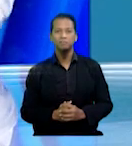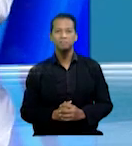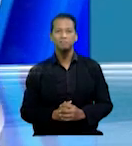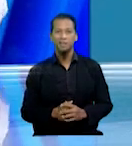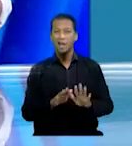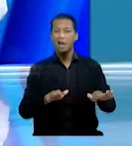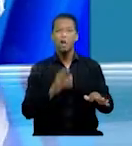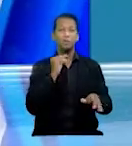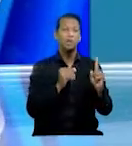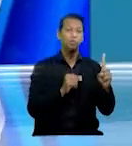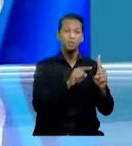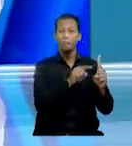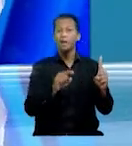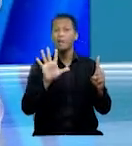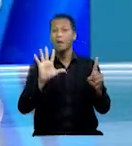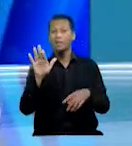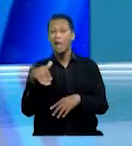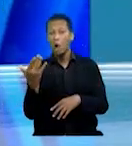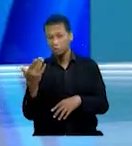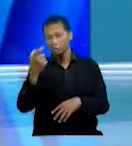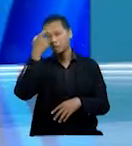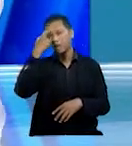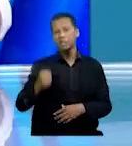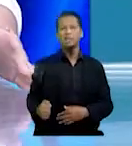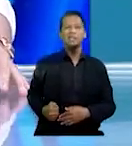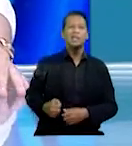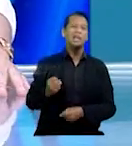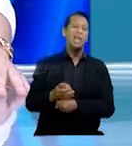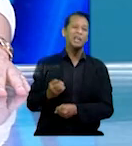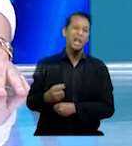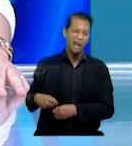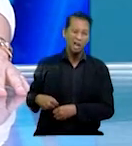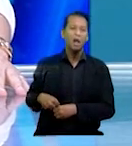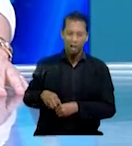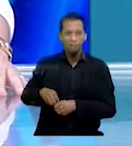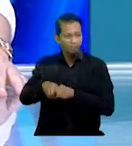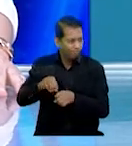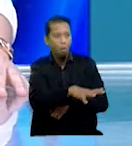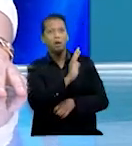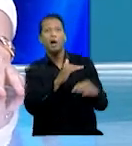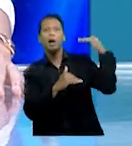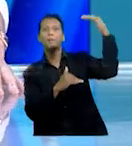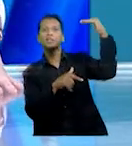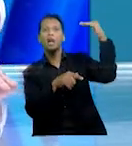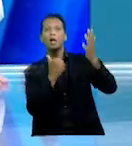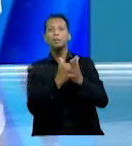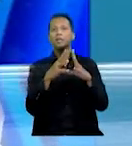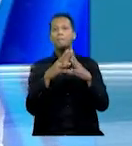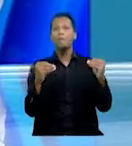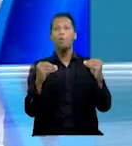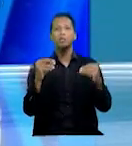Pemirsa, tak hanya menyasar anak usia 1 hingga 5 tahun, penyakit gagal ginjal akut juga menyerang remaja. Di Depok, Jawa Barat,